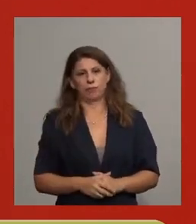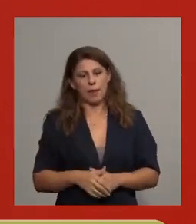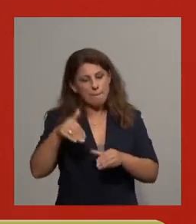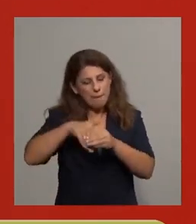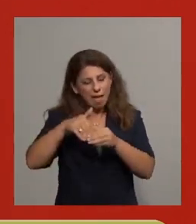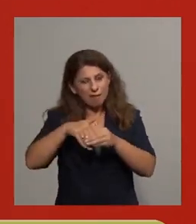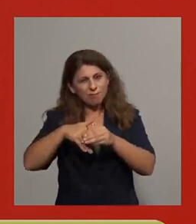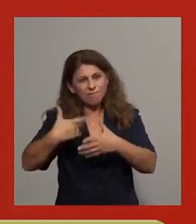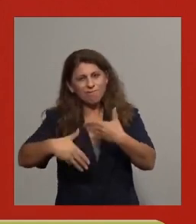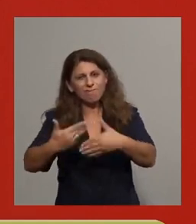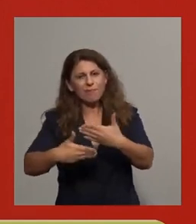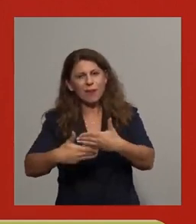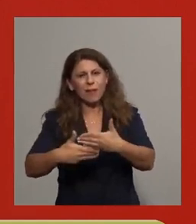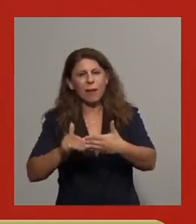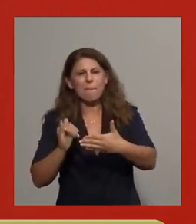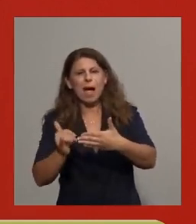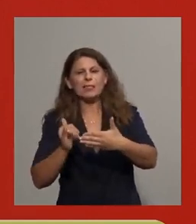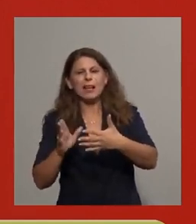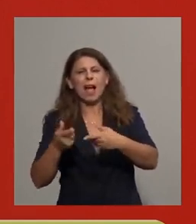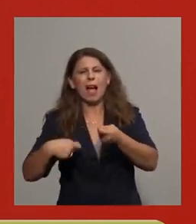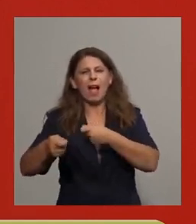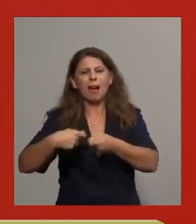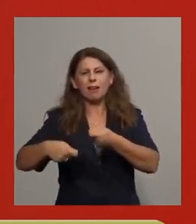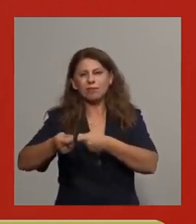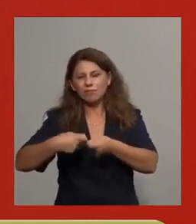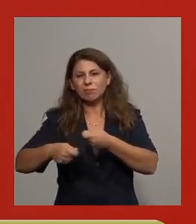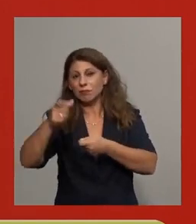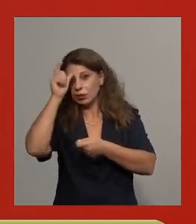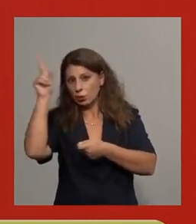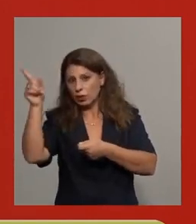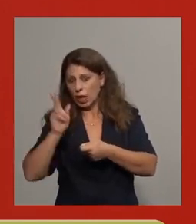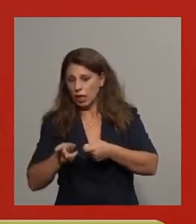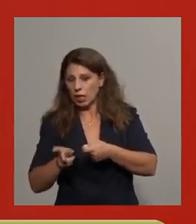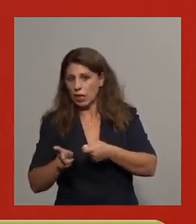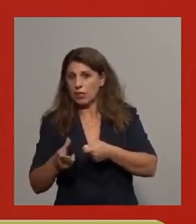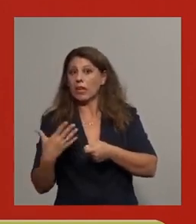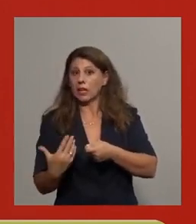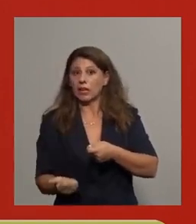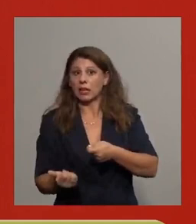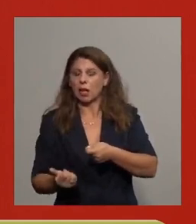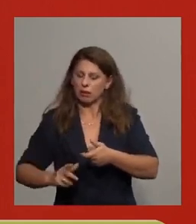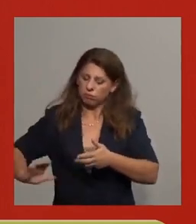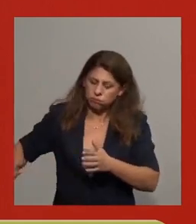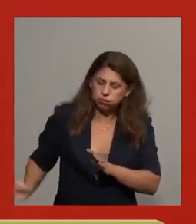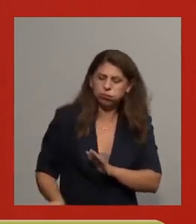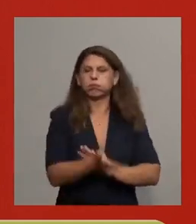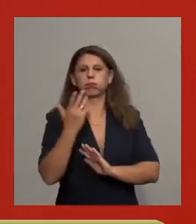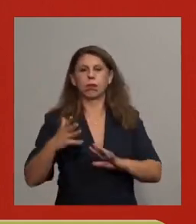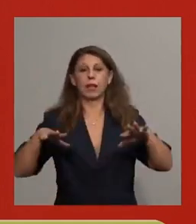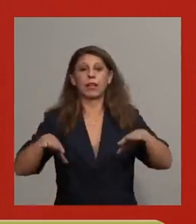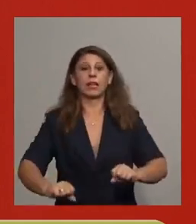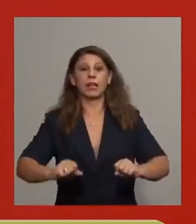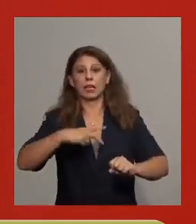εξελίσσεται ένα πολύ μεγάλο παζάρι με την Τουρκία, το οποίο κινδυνεύει να πάρει αμπάριζα τα